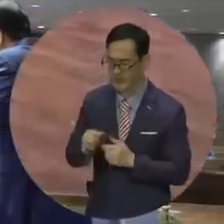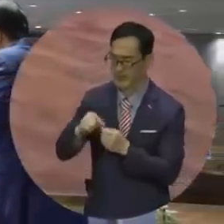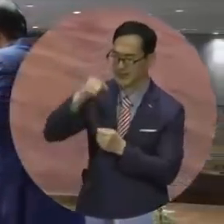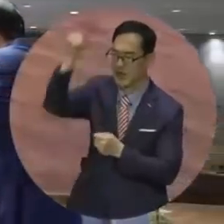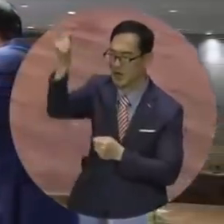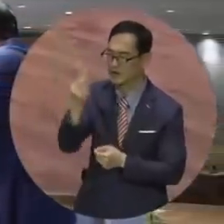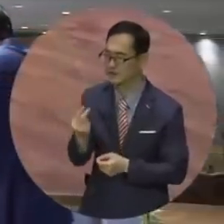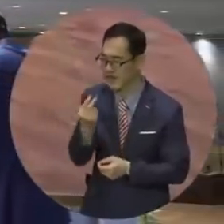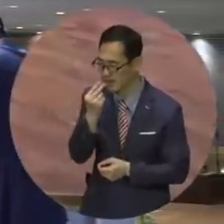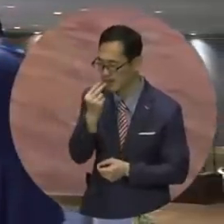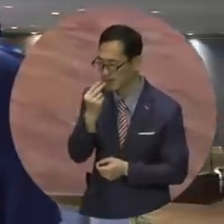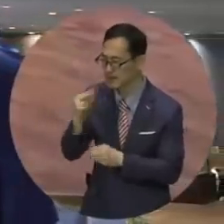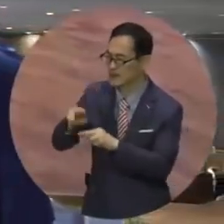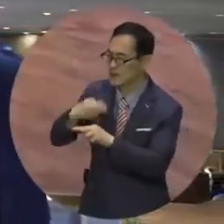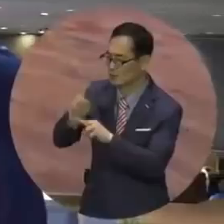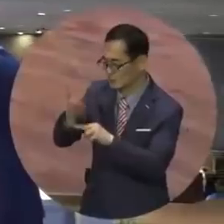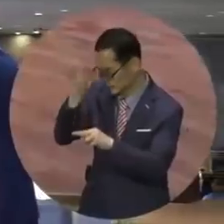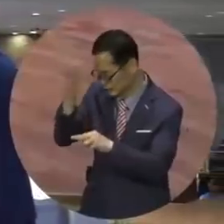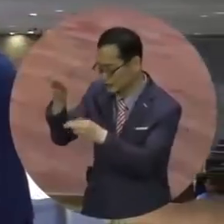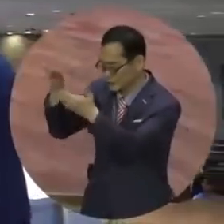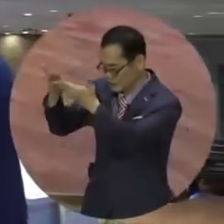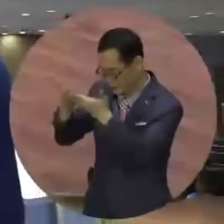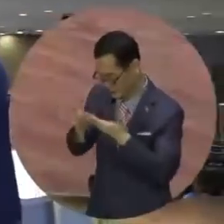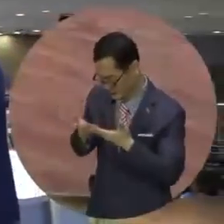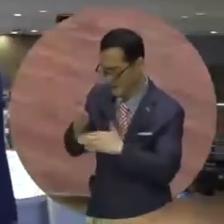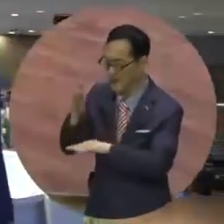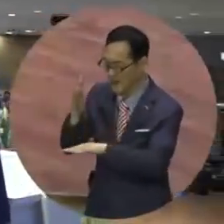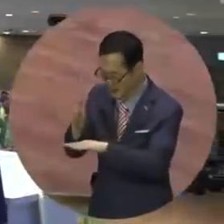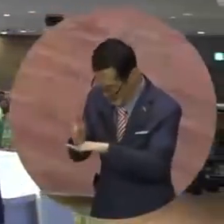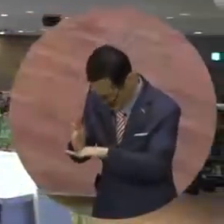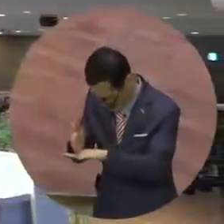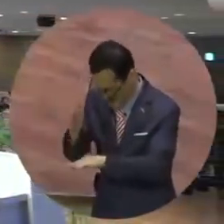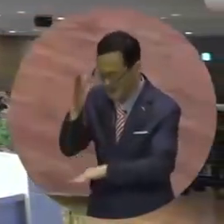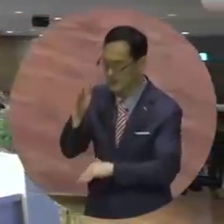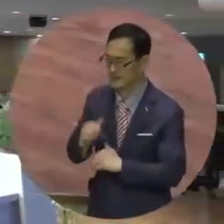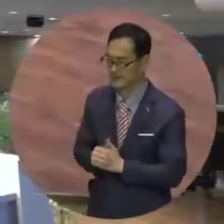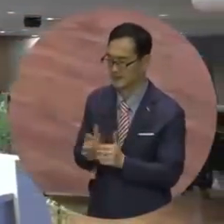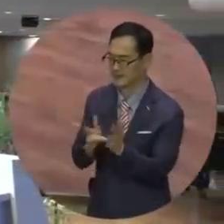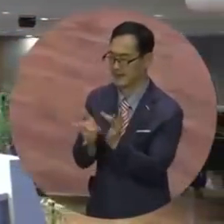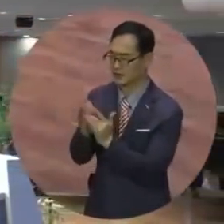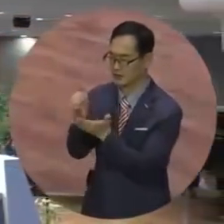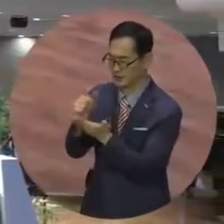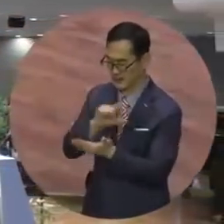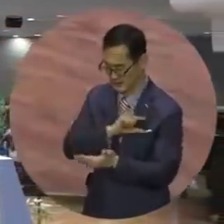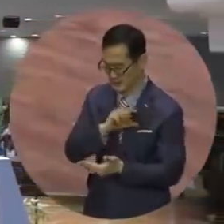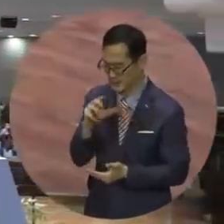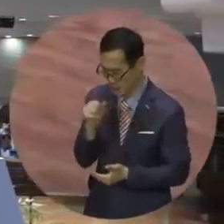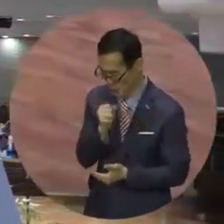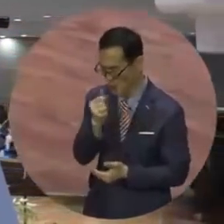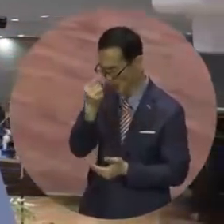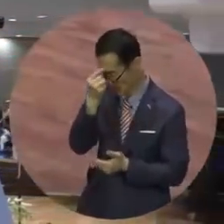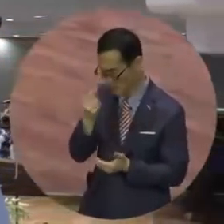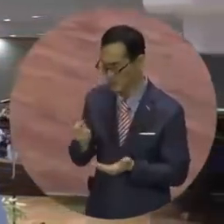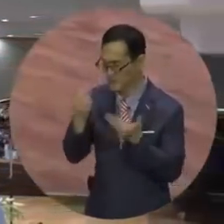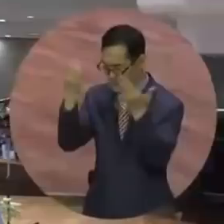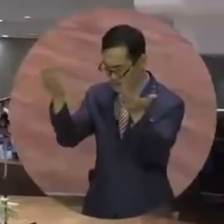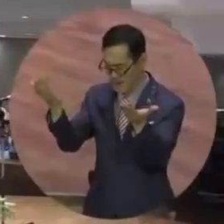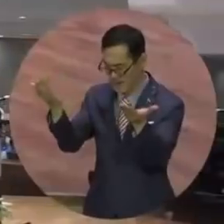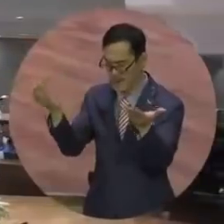영생을 선물로 주시니 감사합니다. 예수님 이름으로